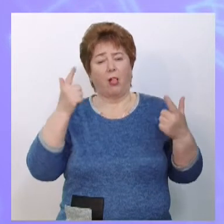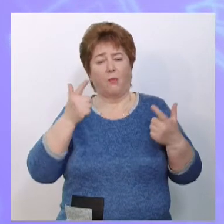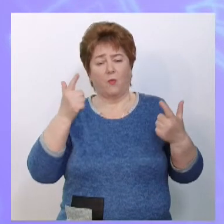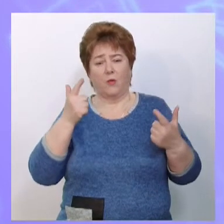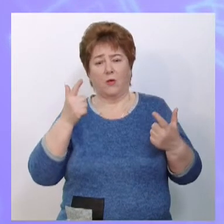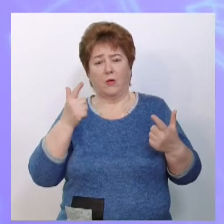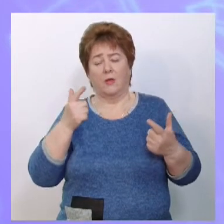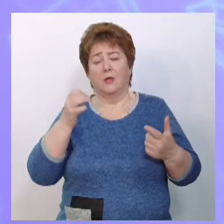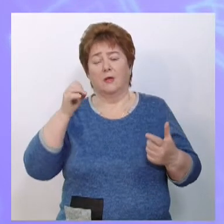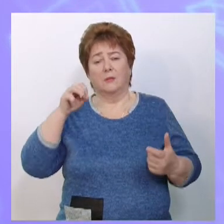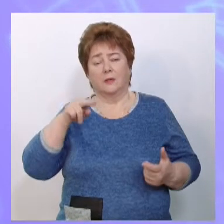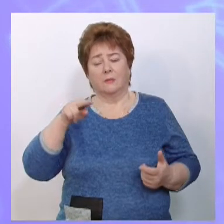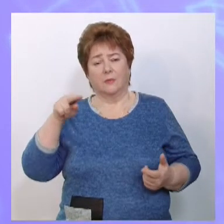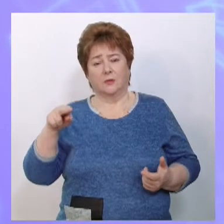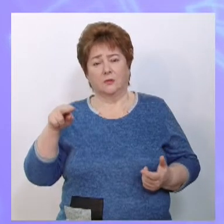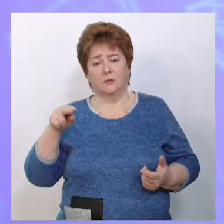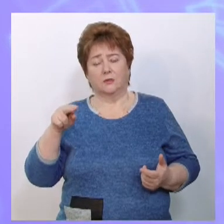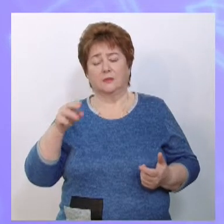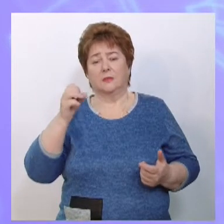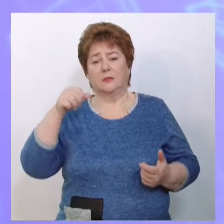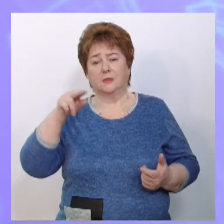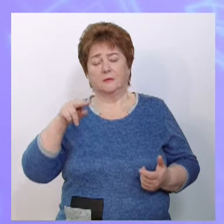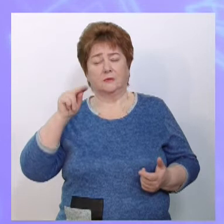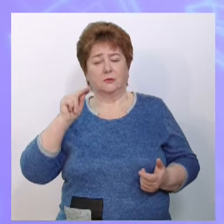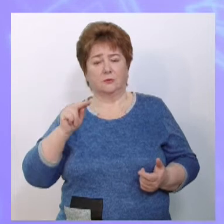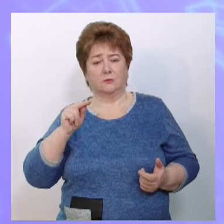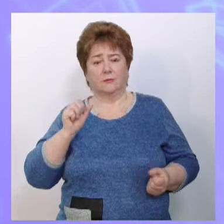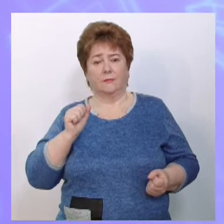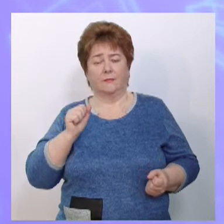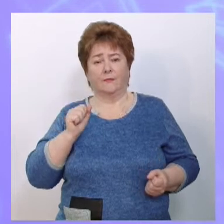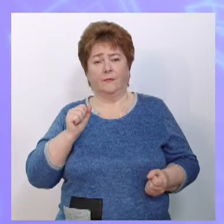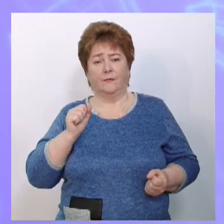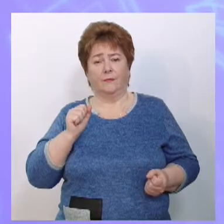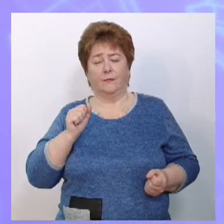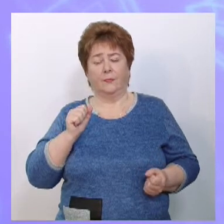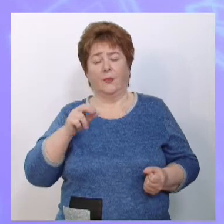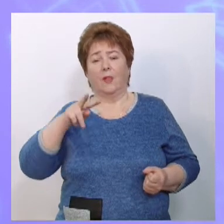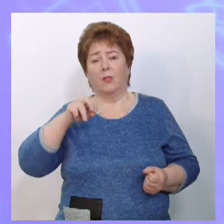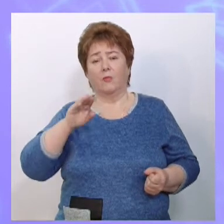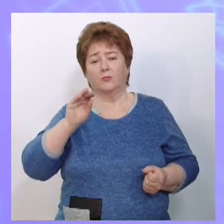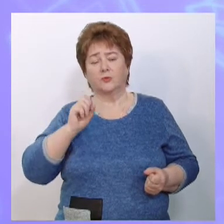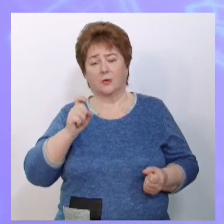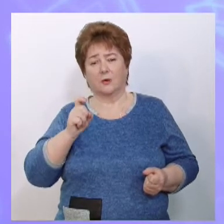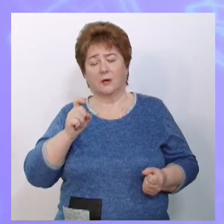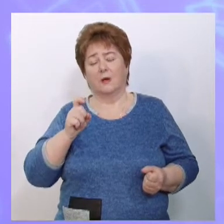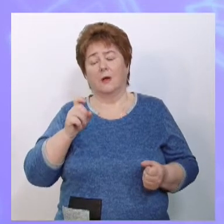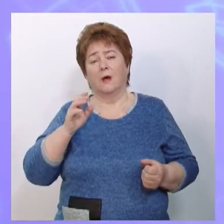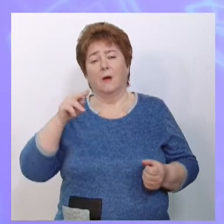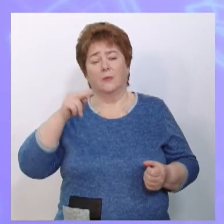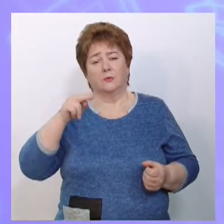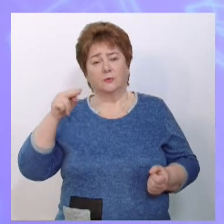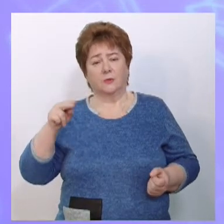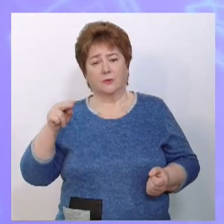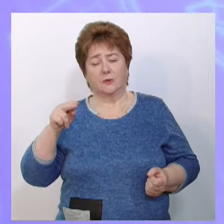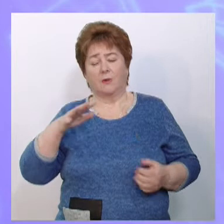Голубое. Именительный падеж. Единственное число. В лужах. Предложный